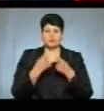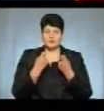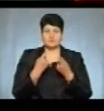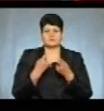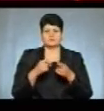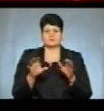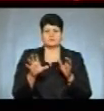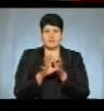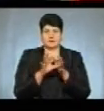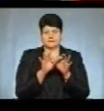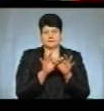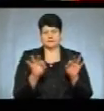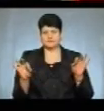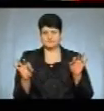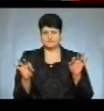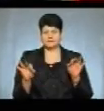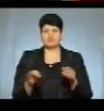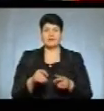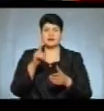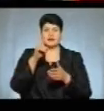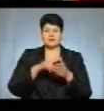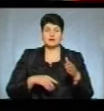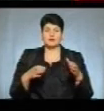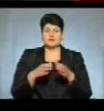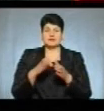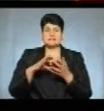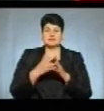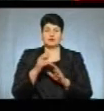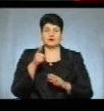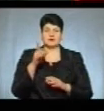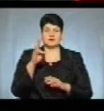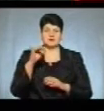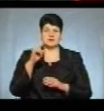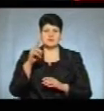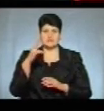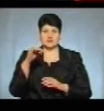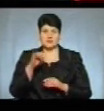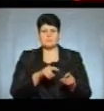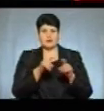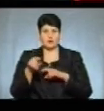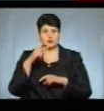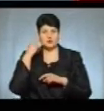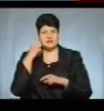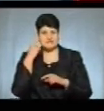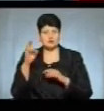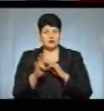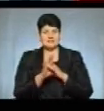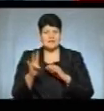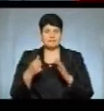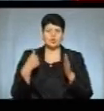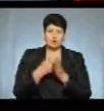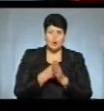кабелю. Релігійна громада села Гніздичне з Баразького району переходить з російської церкви до Православної церкви